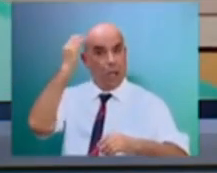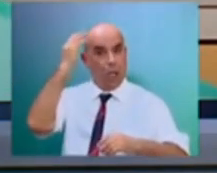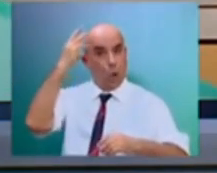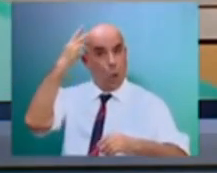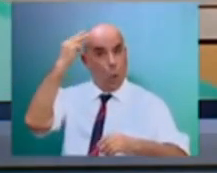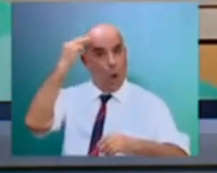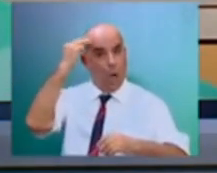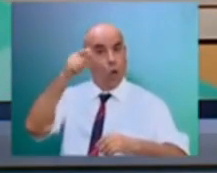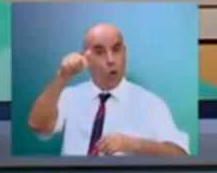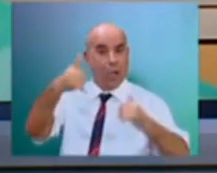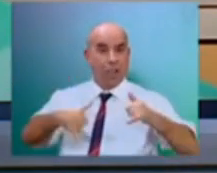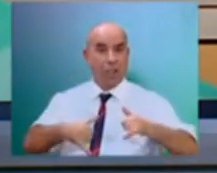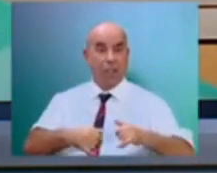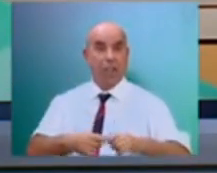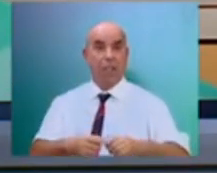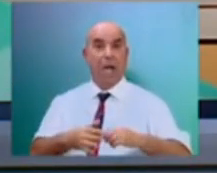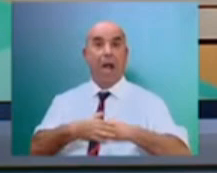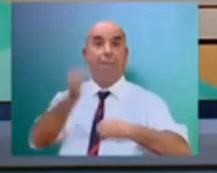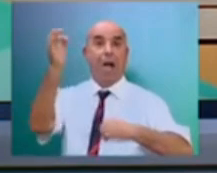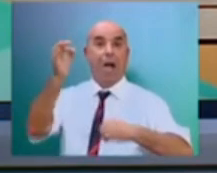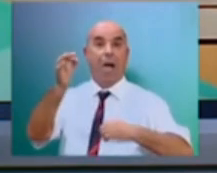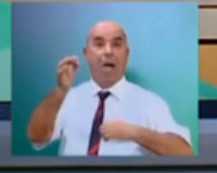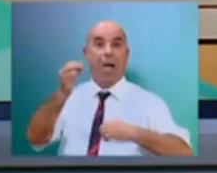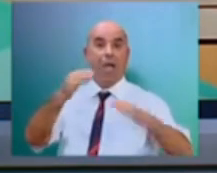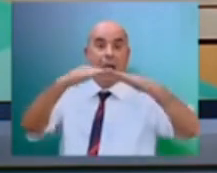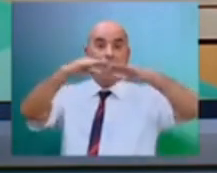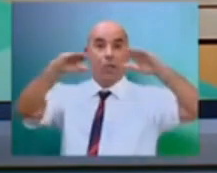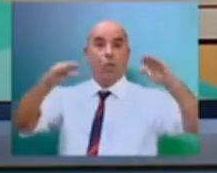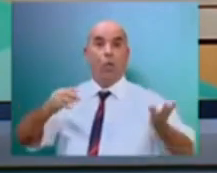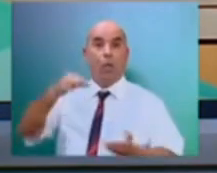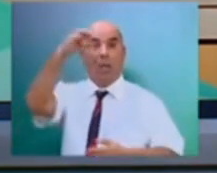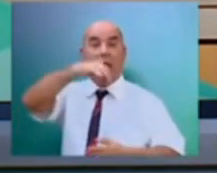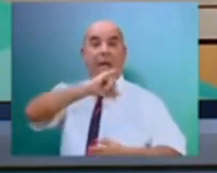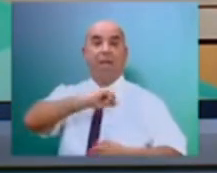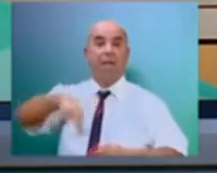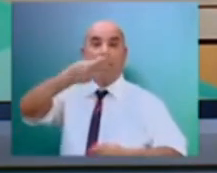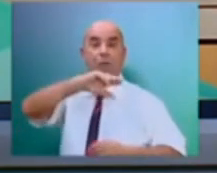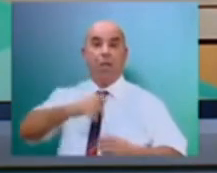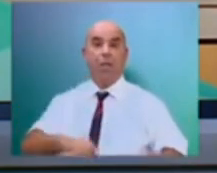الجزائر ستذهب إلى صندوق النقد الدولي للاستدانة،